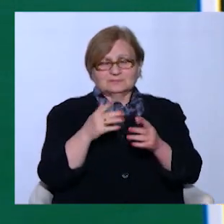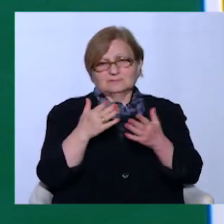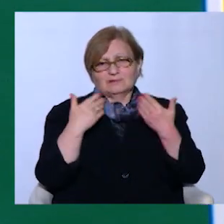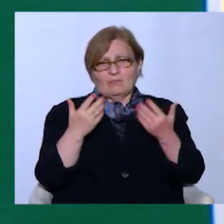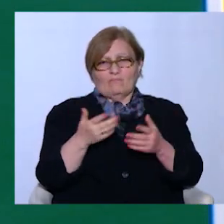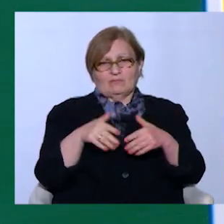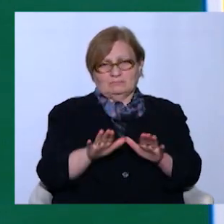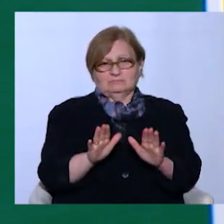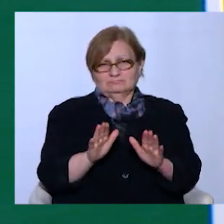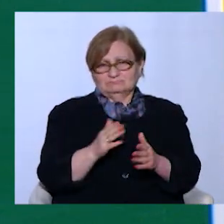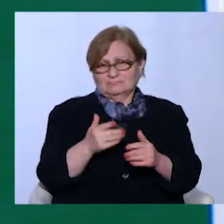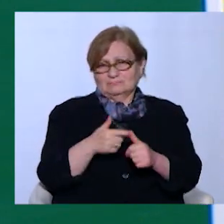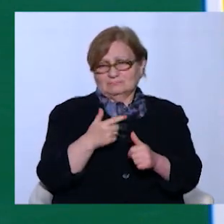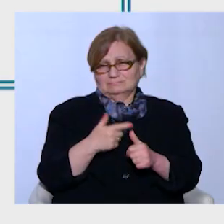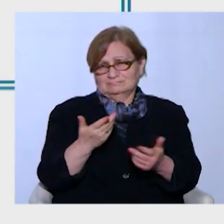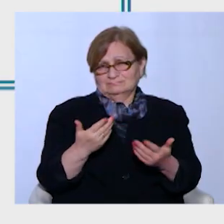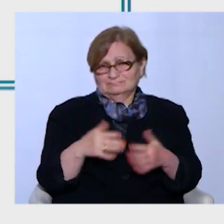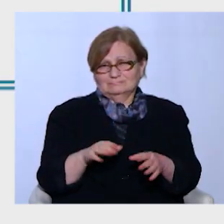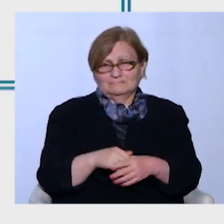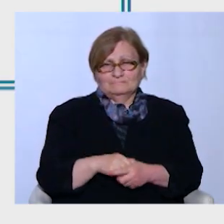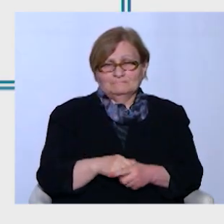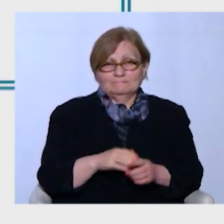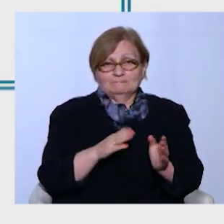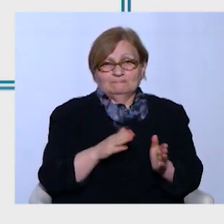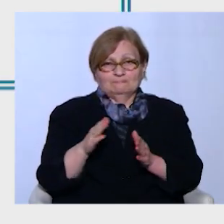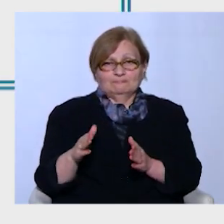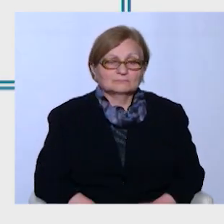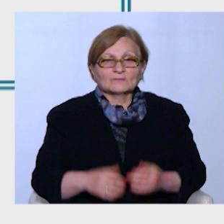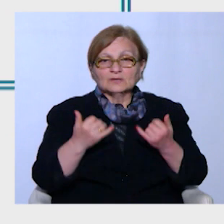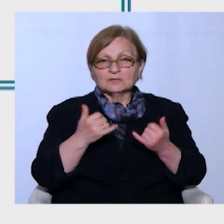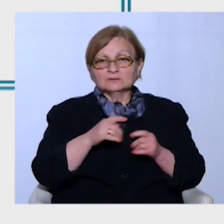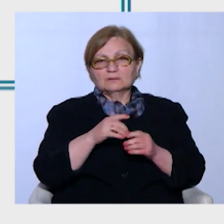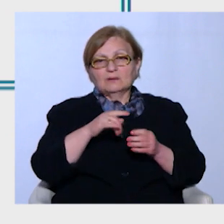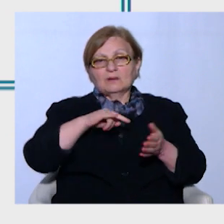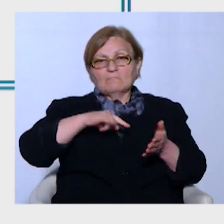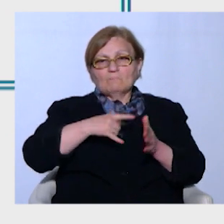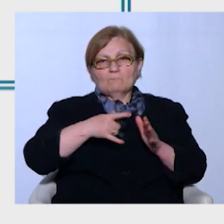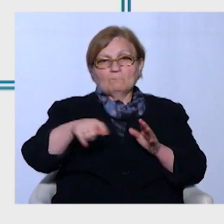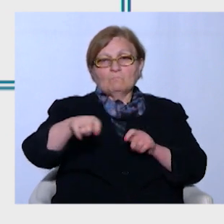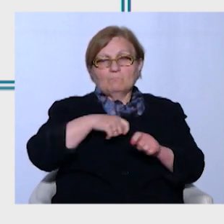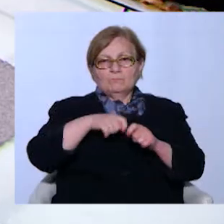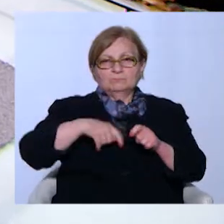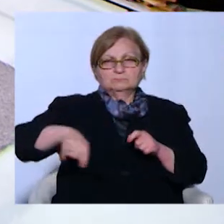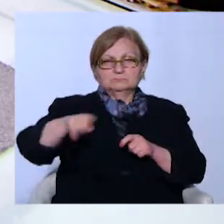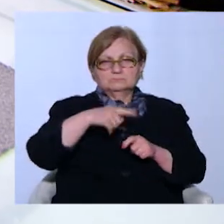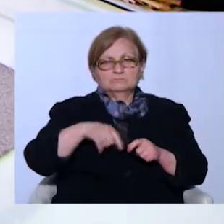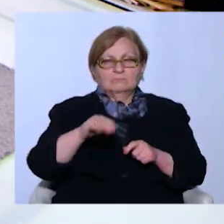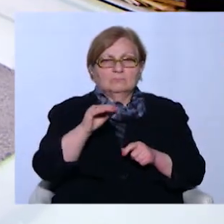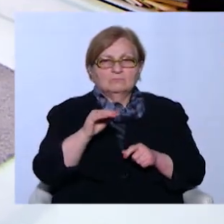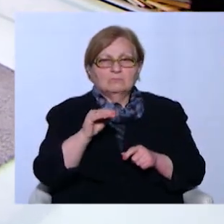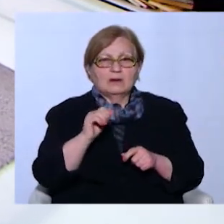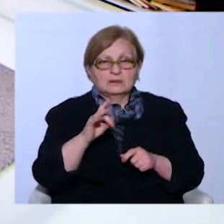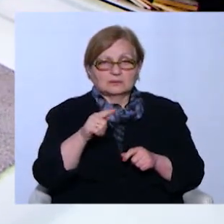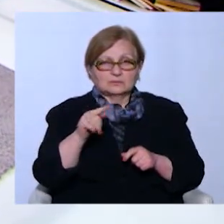გააკეთო. დიახ. გადავდივართ ახლა ფართობზე. ჩვენ ვიცით, რომ ფართობი არის სიბრტყის